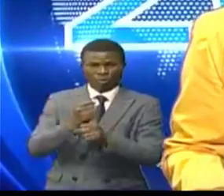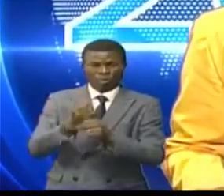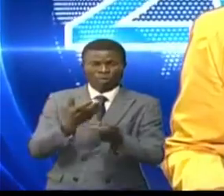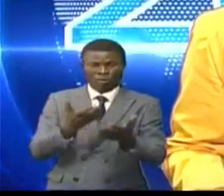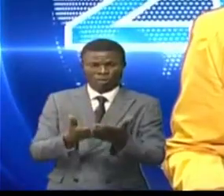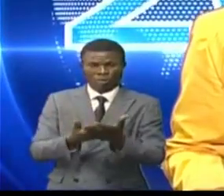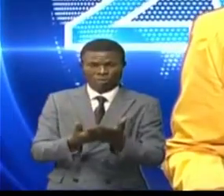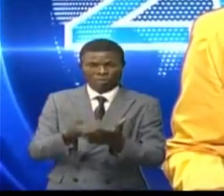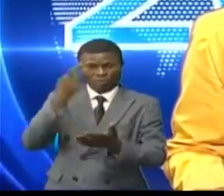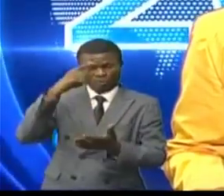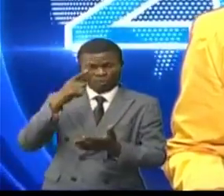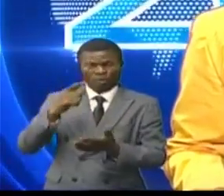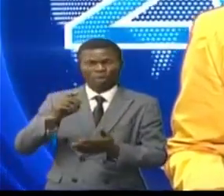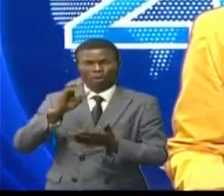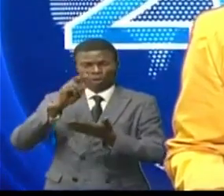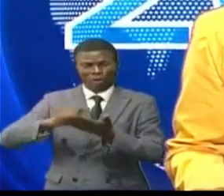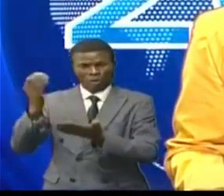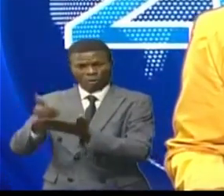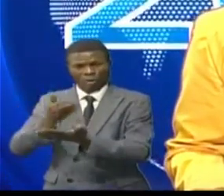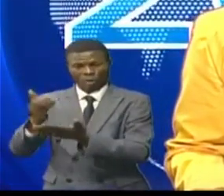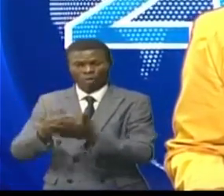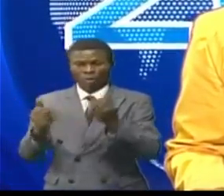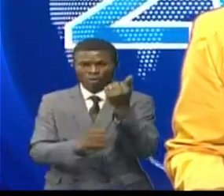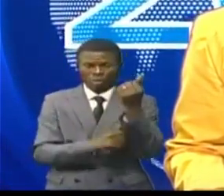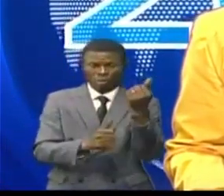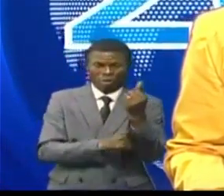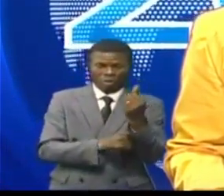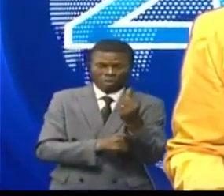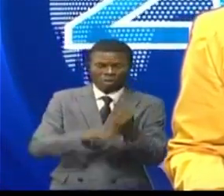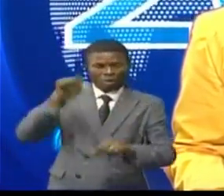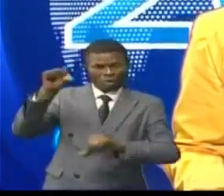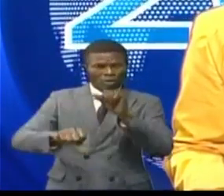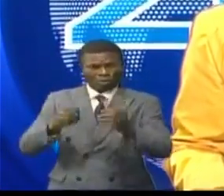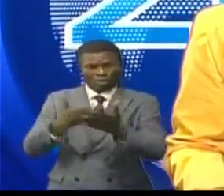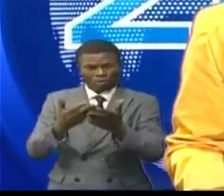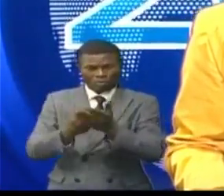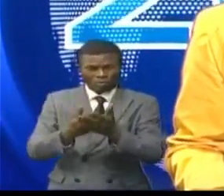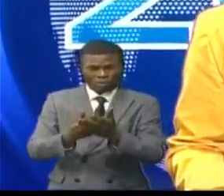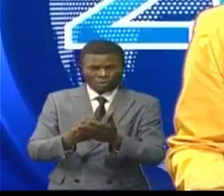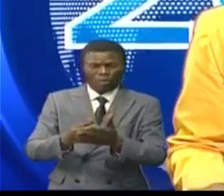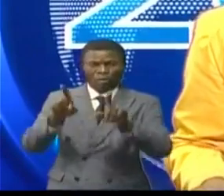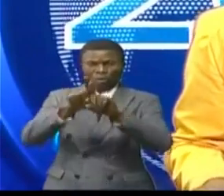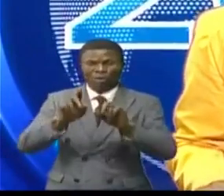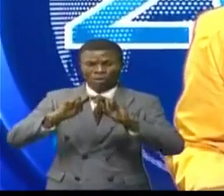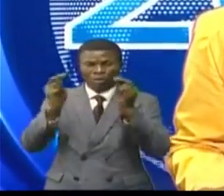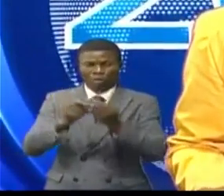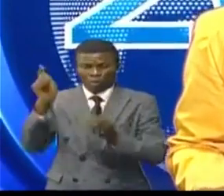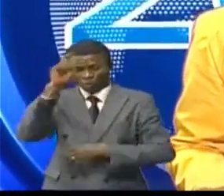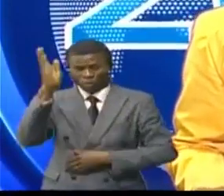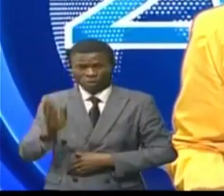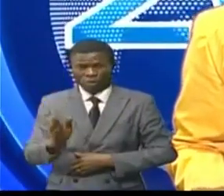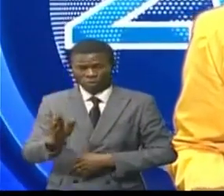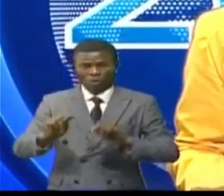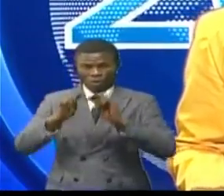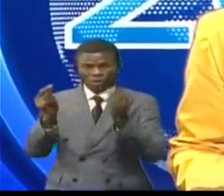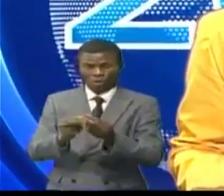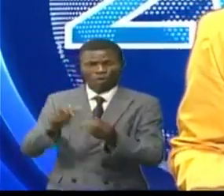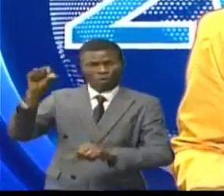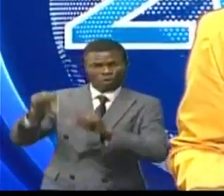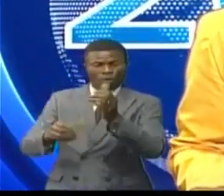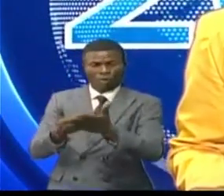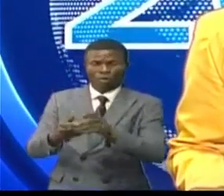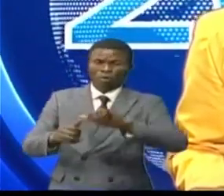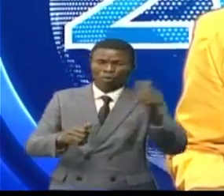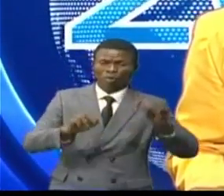standards pour le traitement des personnes suspectées d'appartenir aux groupes terroristes, forces négatives et les